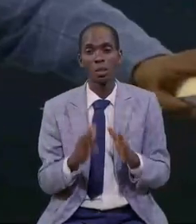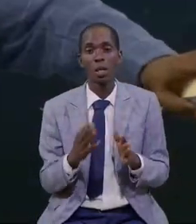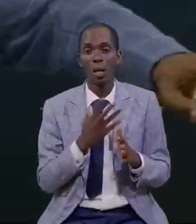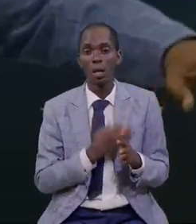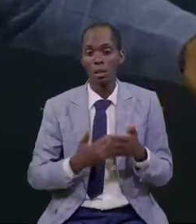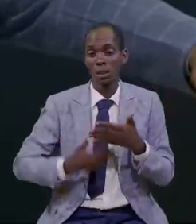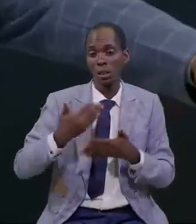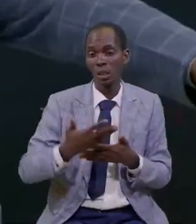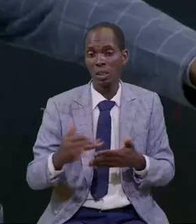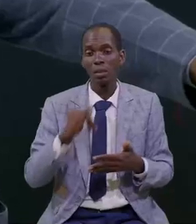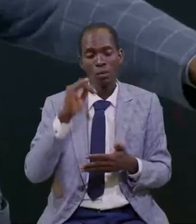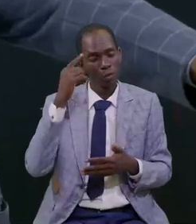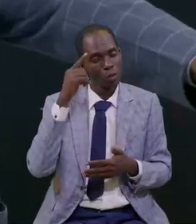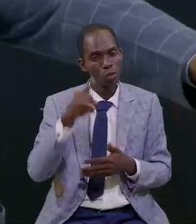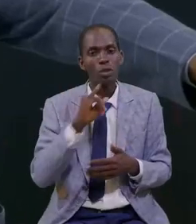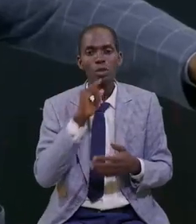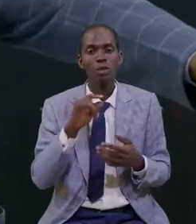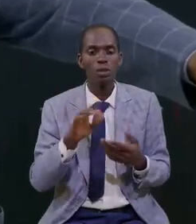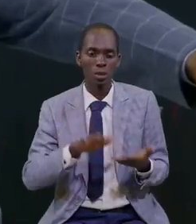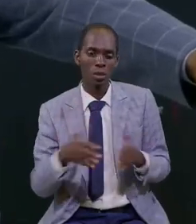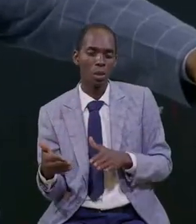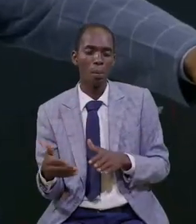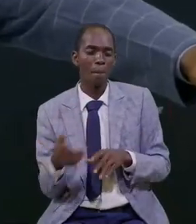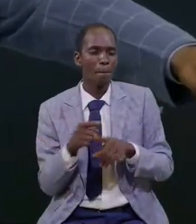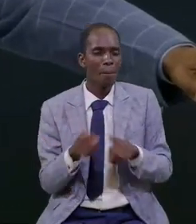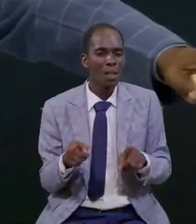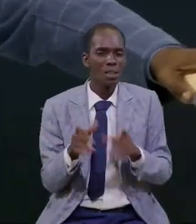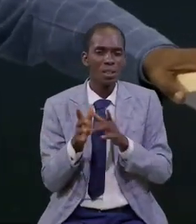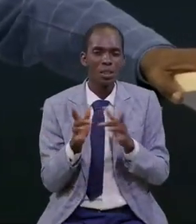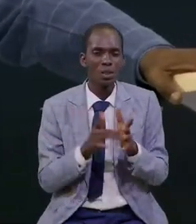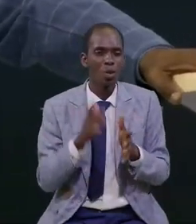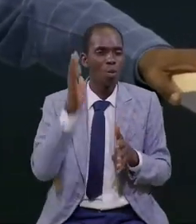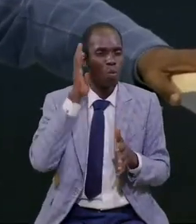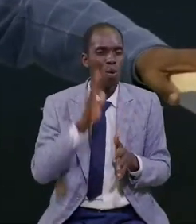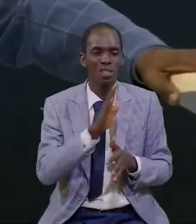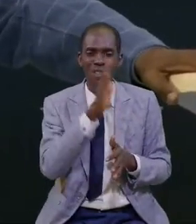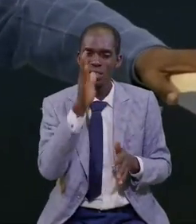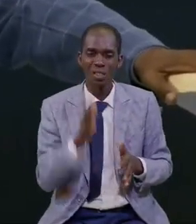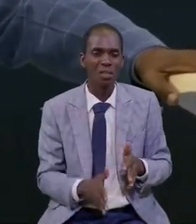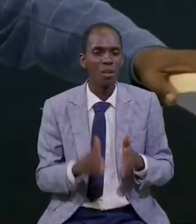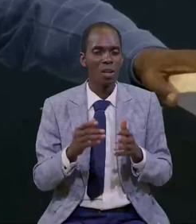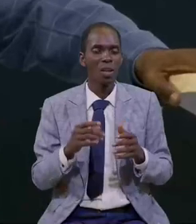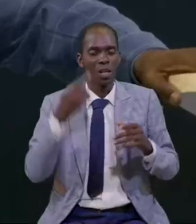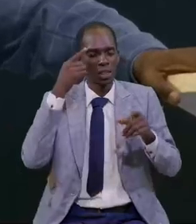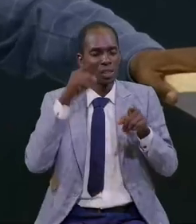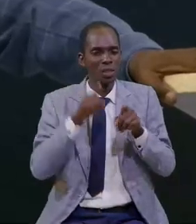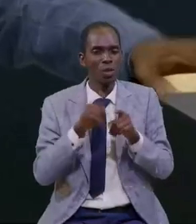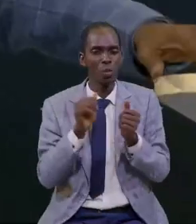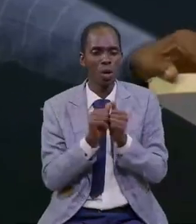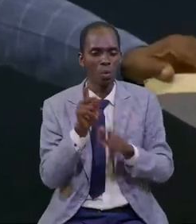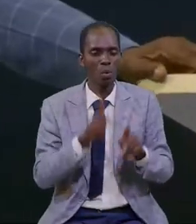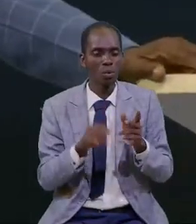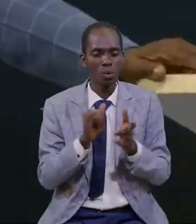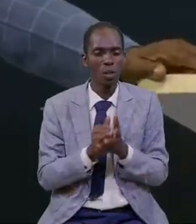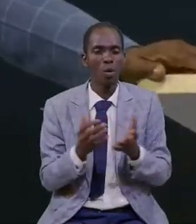que Jésus va d'accord avec eux Jésus ne va jamais s'accorder avec ceux qui veulent te lapider et te